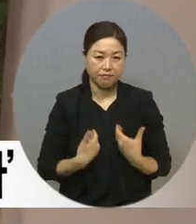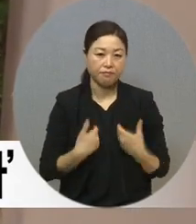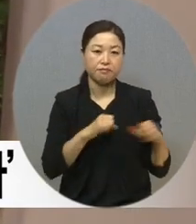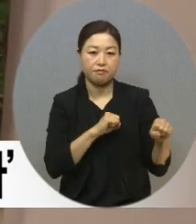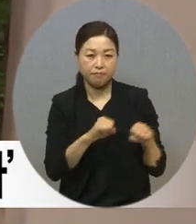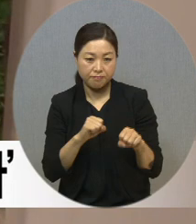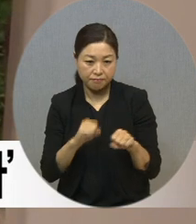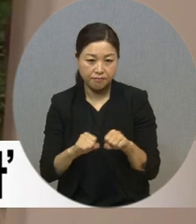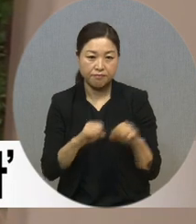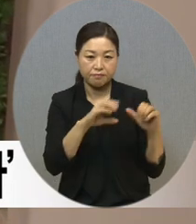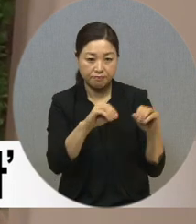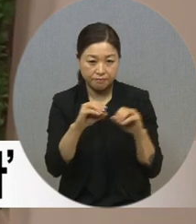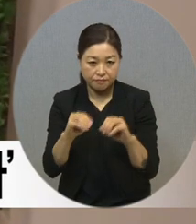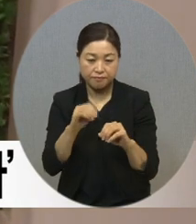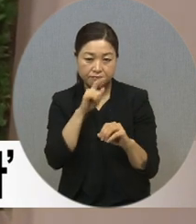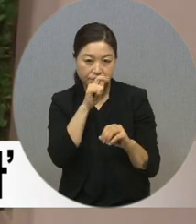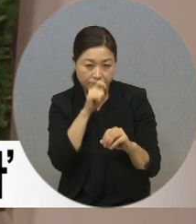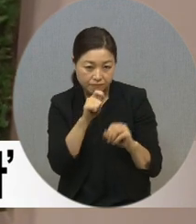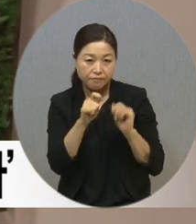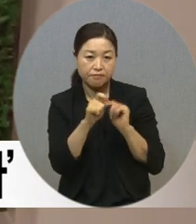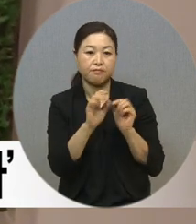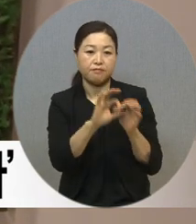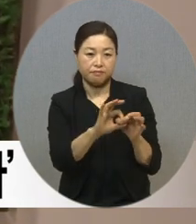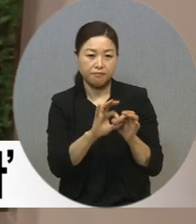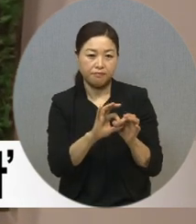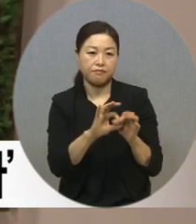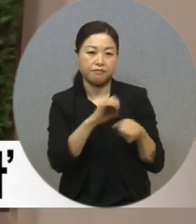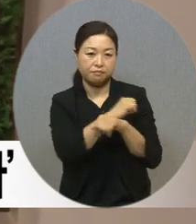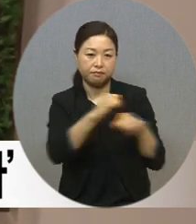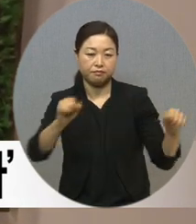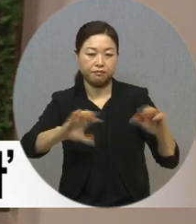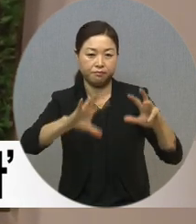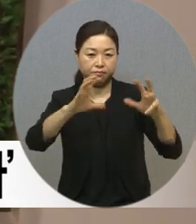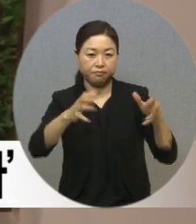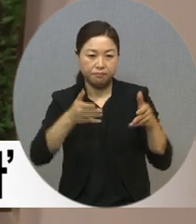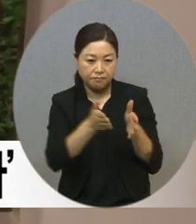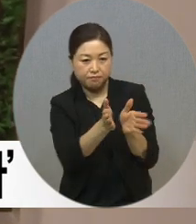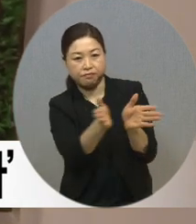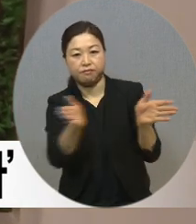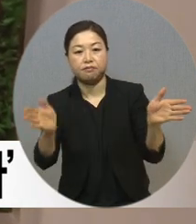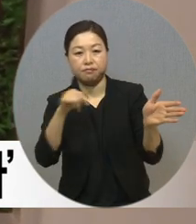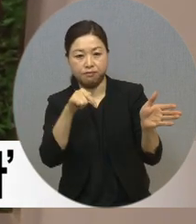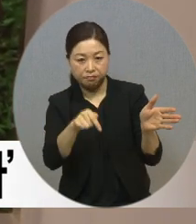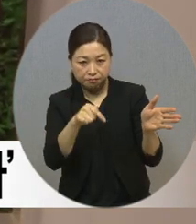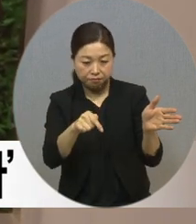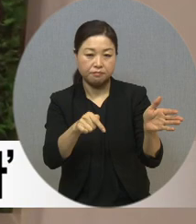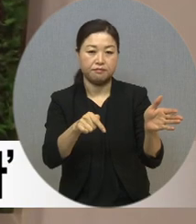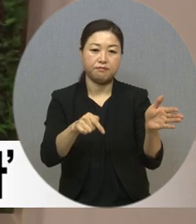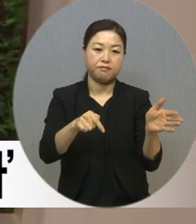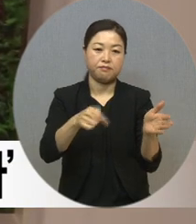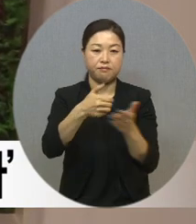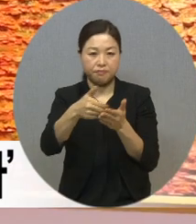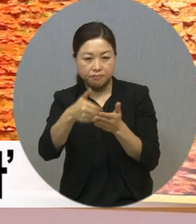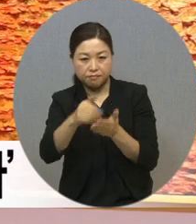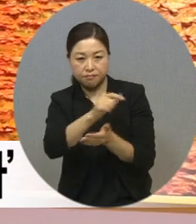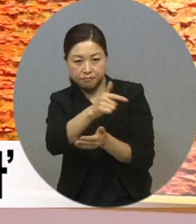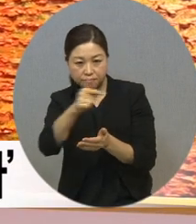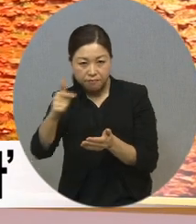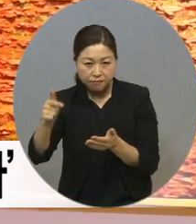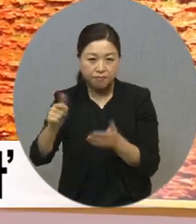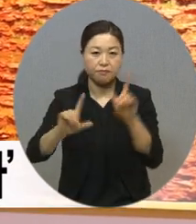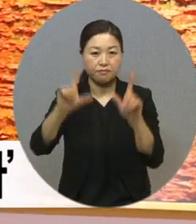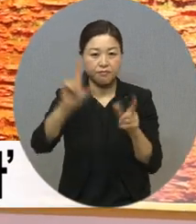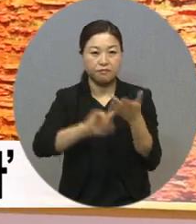그리고 정지된 침묵의 문을 통해 넓은 세상으로 확장되는 세계를 미학으로 끌어냈습니다.